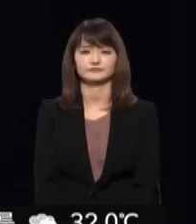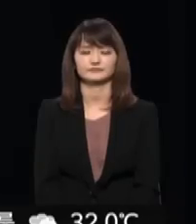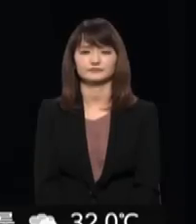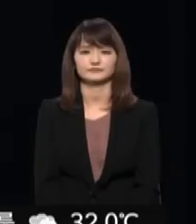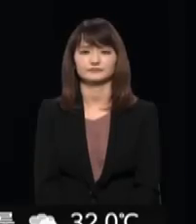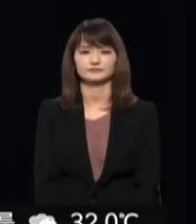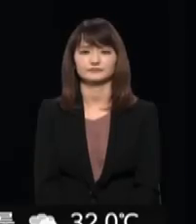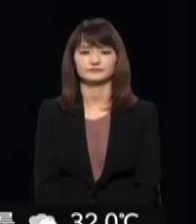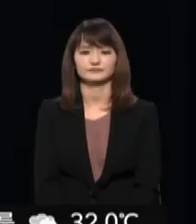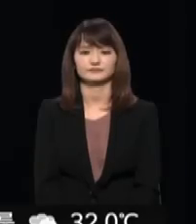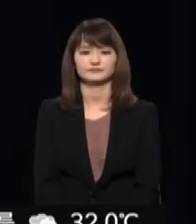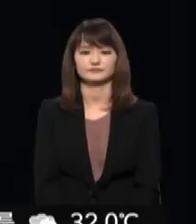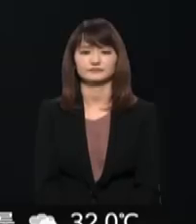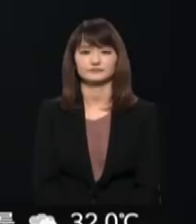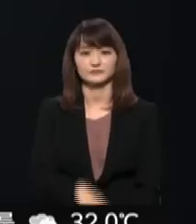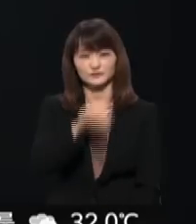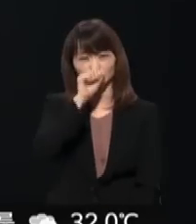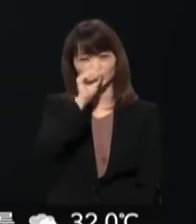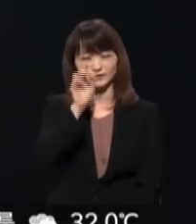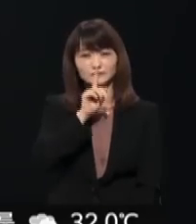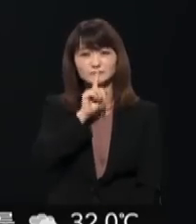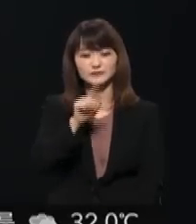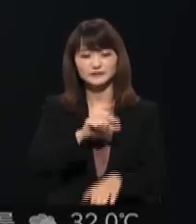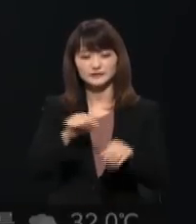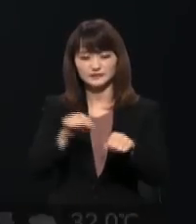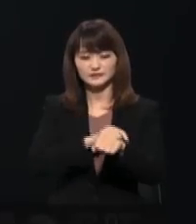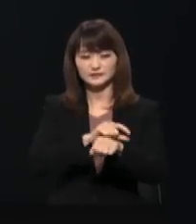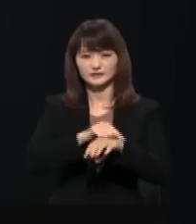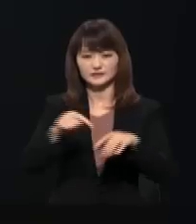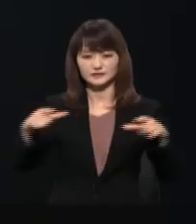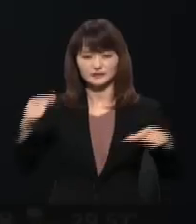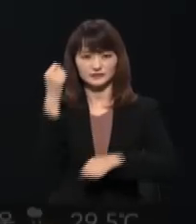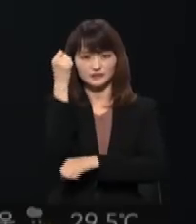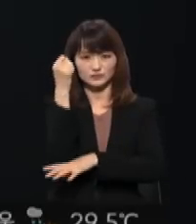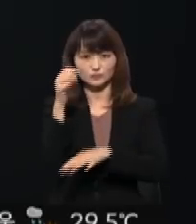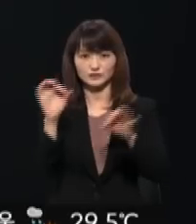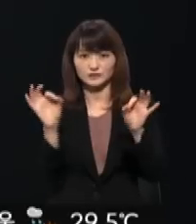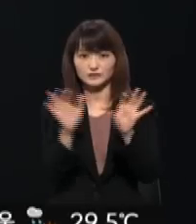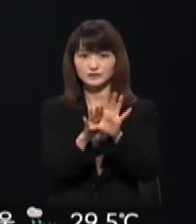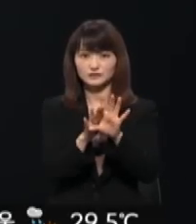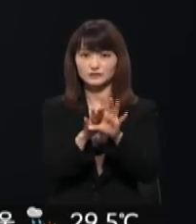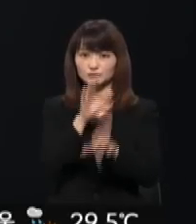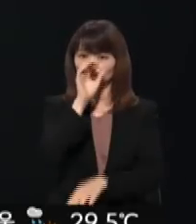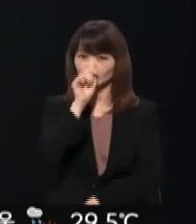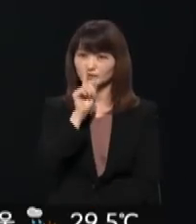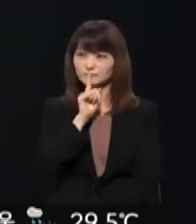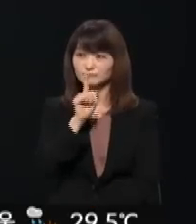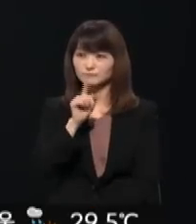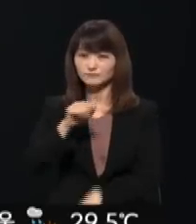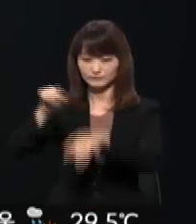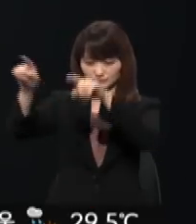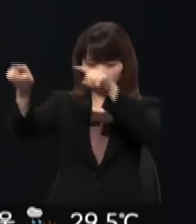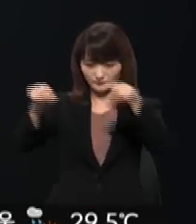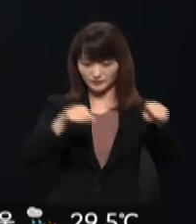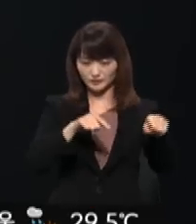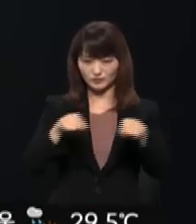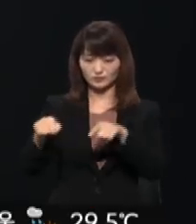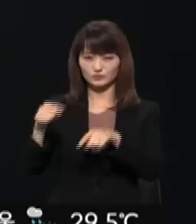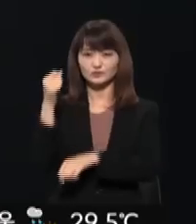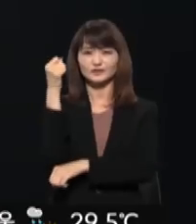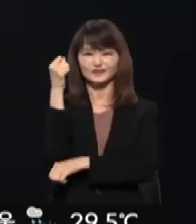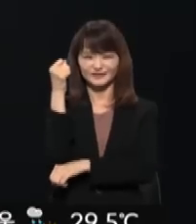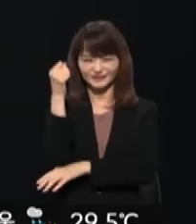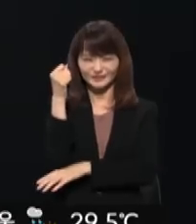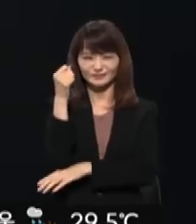사실 안 좋게 얘기하면 특정 지역의 기반이 없어지는 거 아니냐 이렇게 볼 수 있는 거고 좋게 얘기하면 전국 기반의 정당이 되고 있다